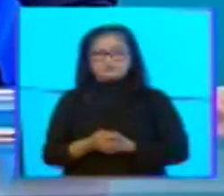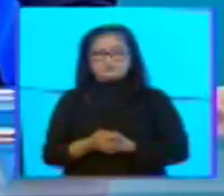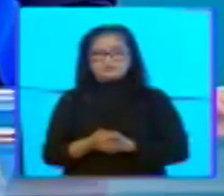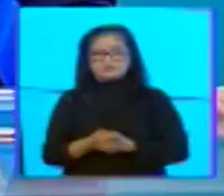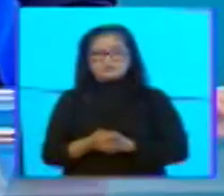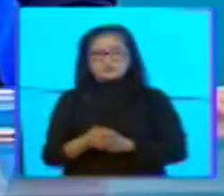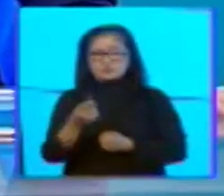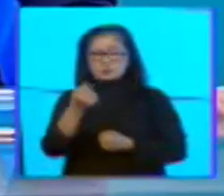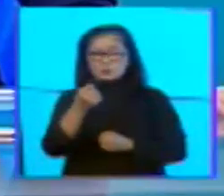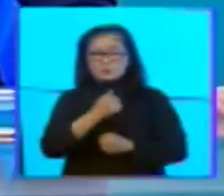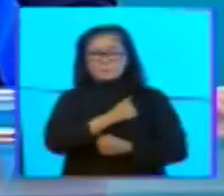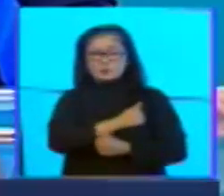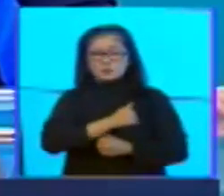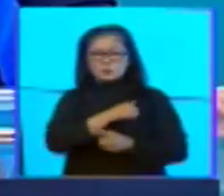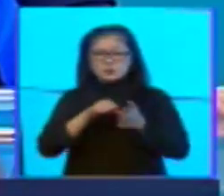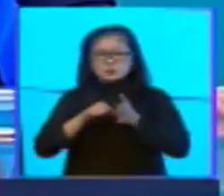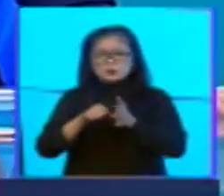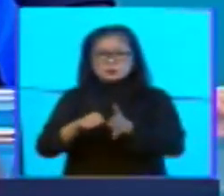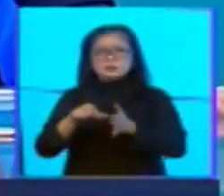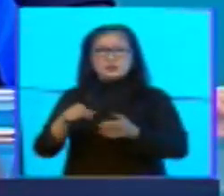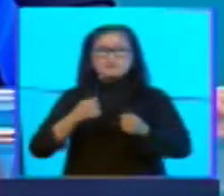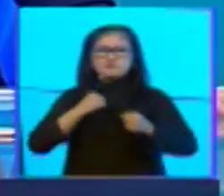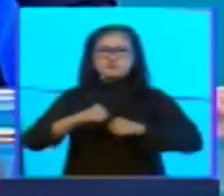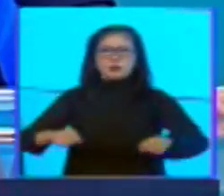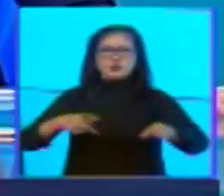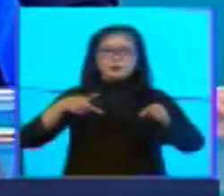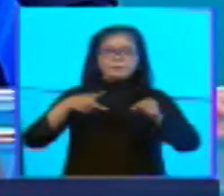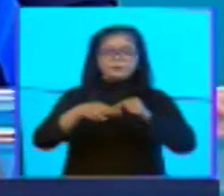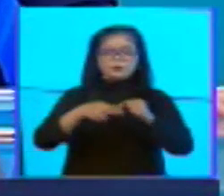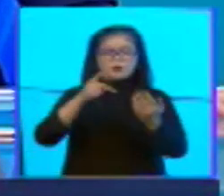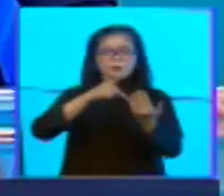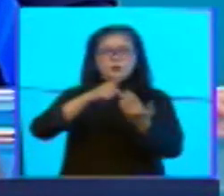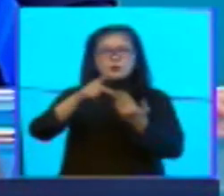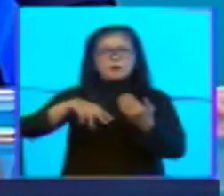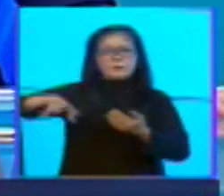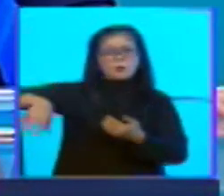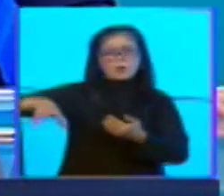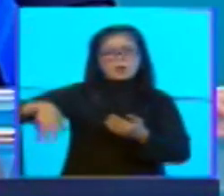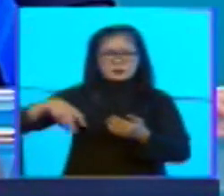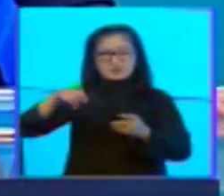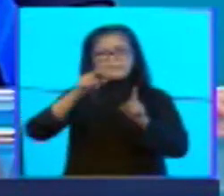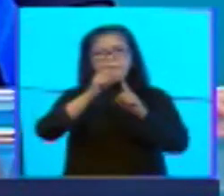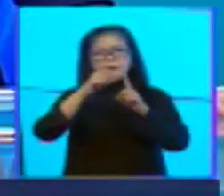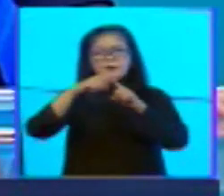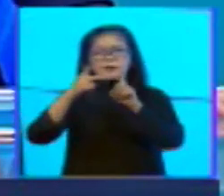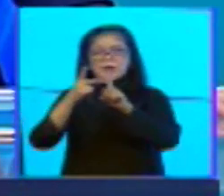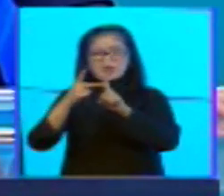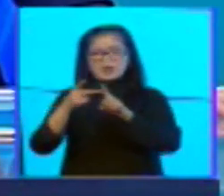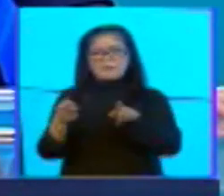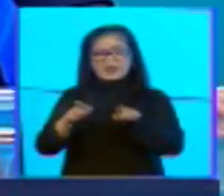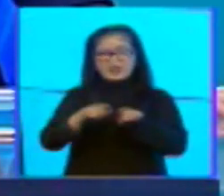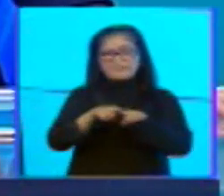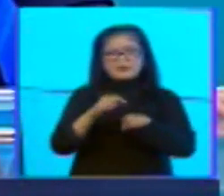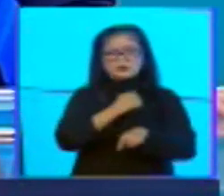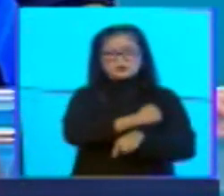Pemirsa nekat motong uang bantuan sosial dalam program Keluarga Harapan atau PKH. Dua oknum pendamping sosial di Kecamatan Tiga Raksa, Kabupaten